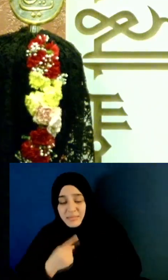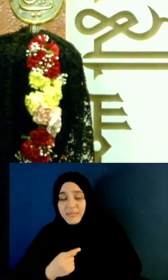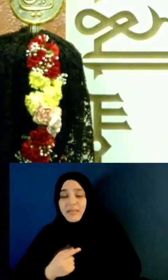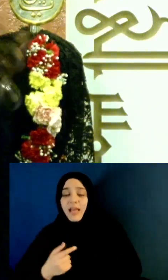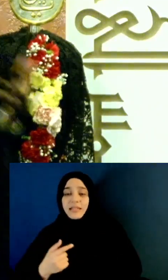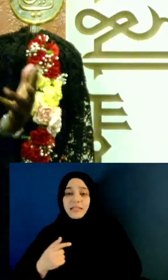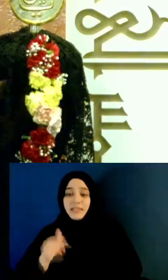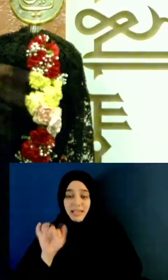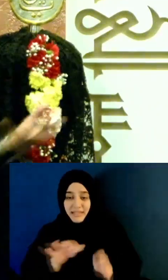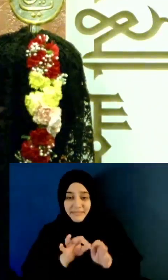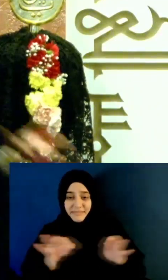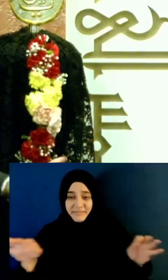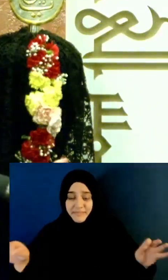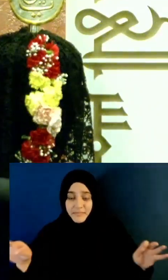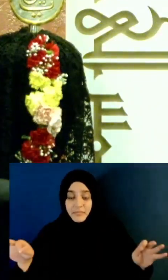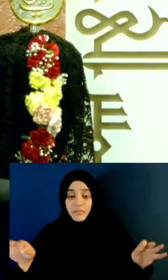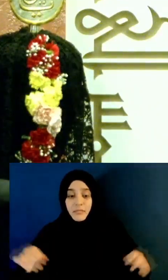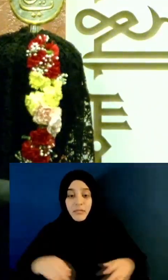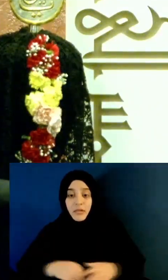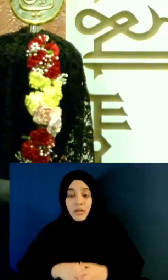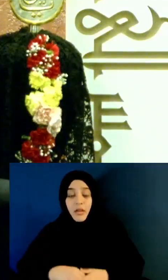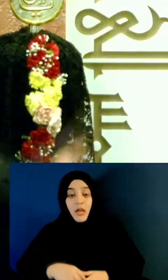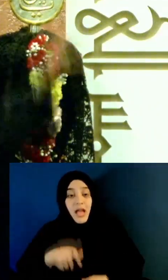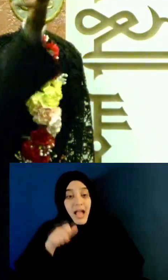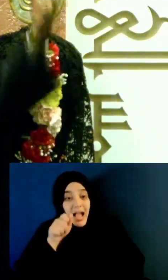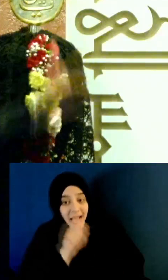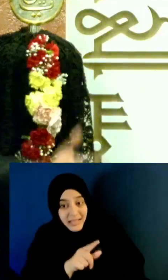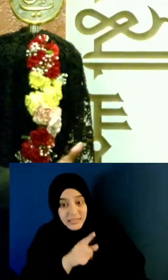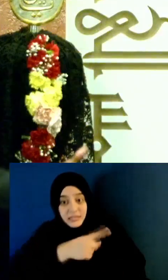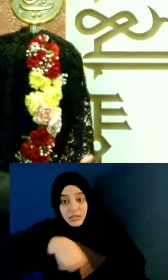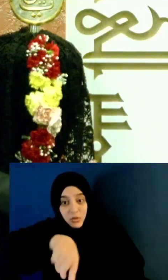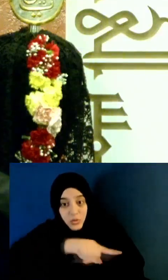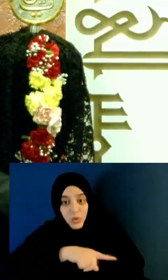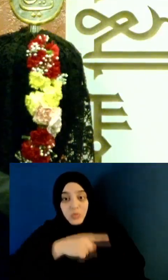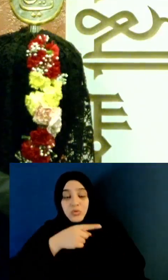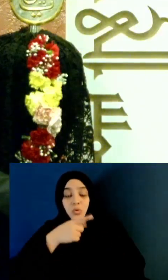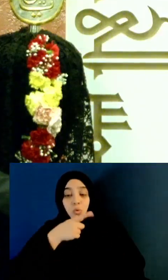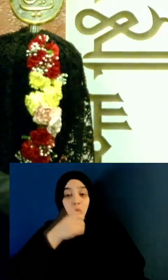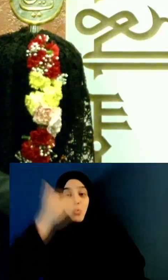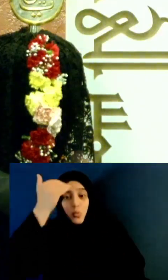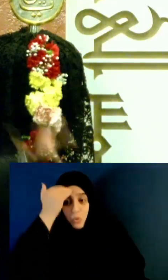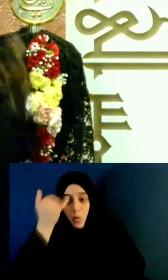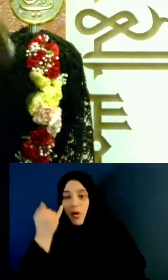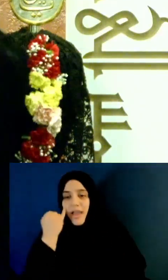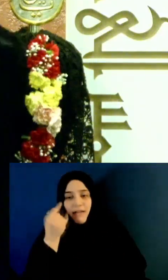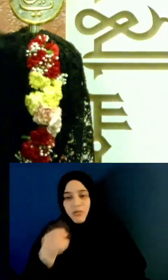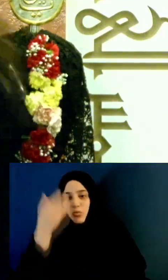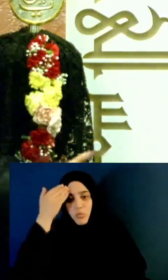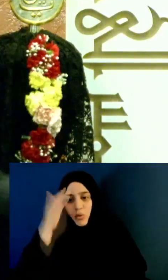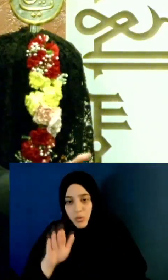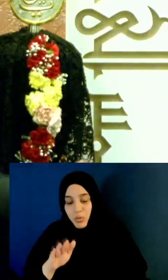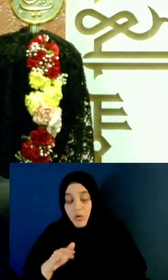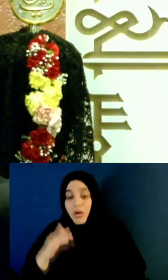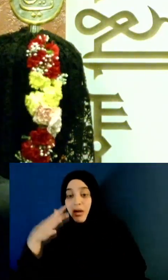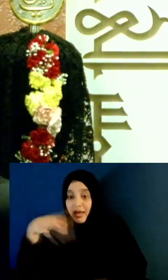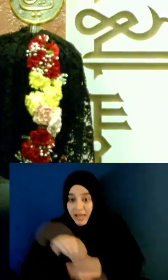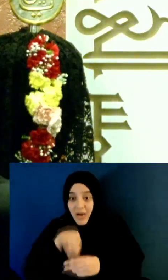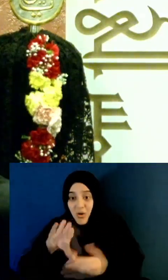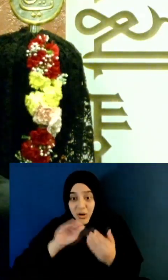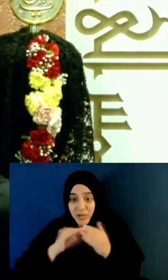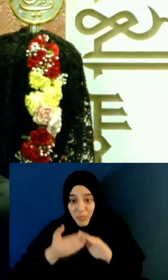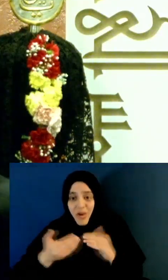تَعْلَمُونَ. Ask those who know if you do not know. You've got scholars in the community. You've got opinion leaders in the